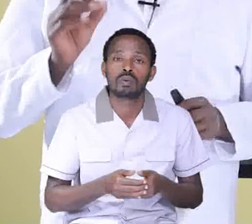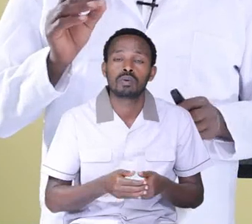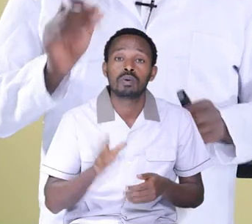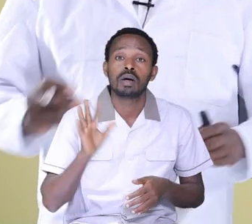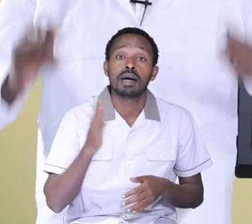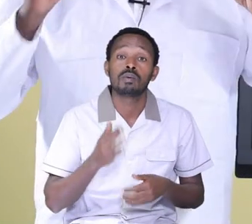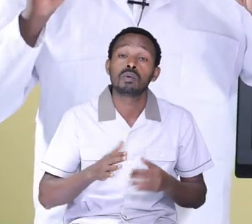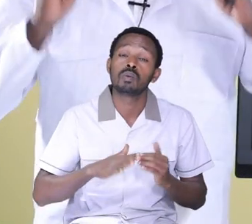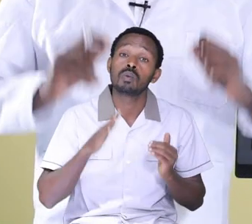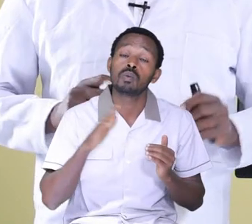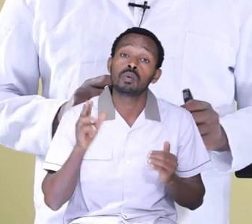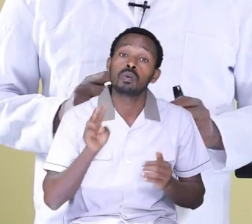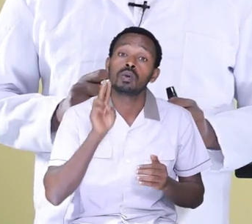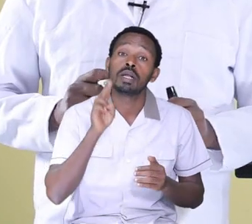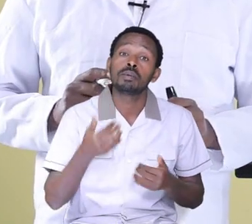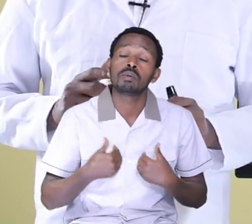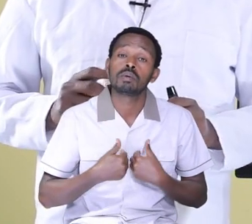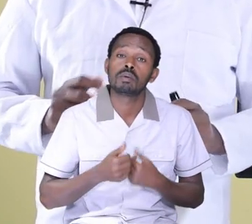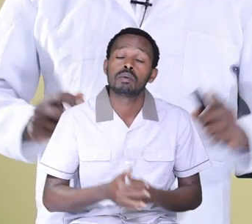akaakuu gurguddoo 2tu jiru.